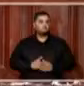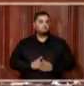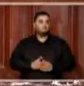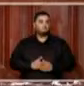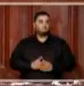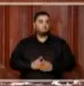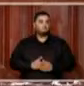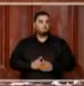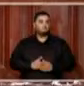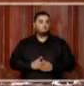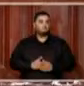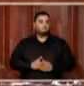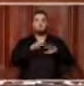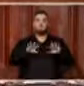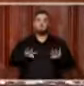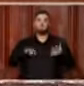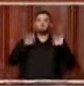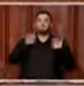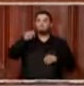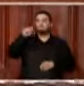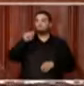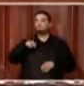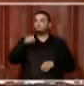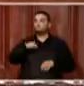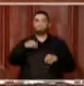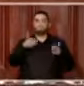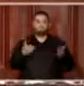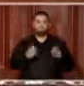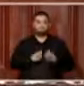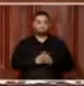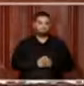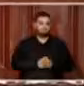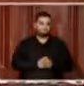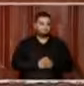السيد رئيس مجلس نواب الشعب بالنيابة،